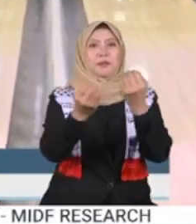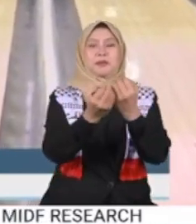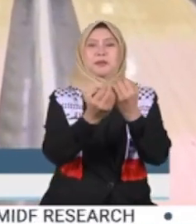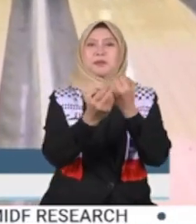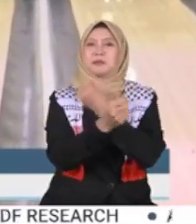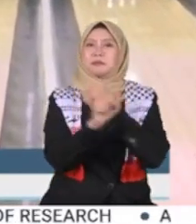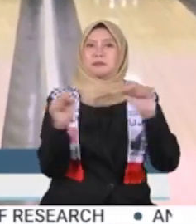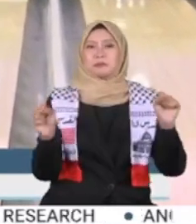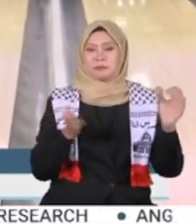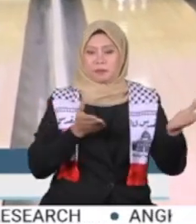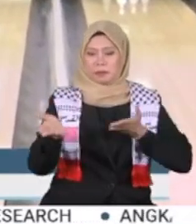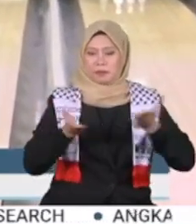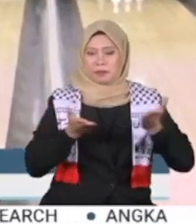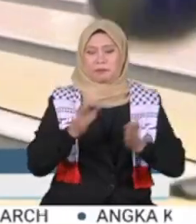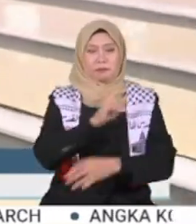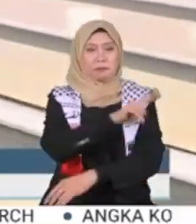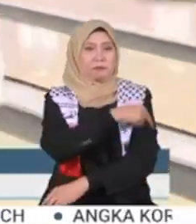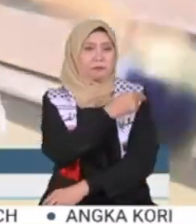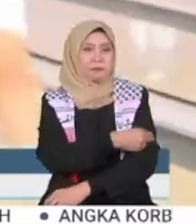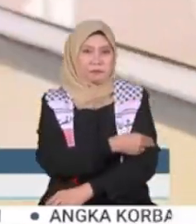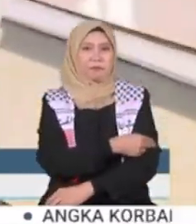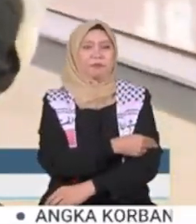organis per